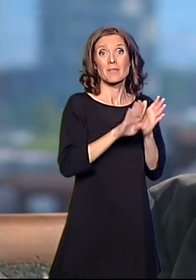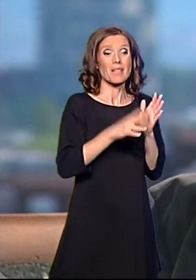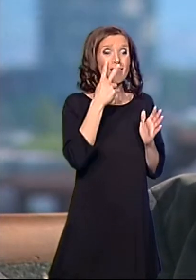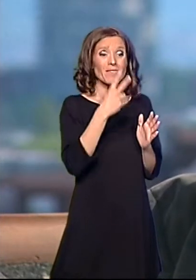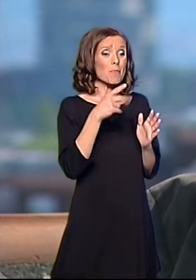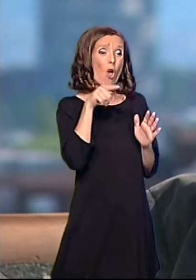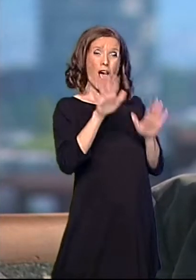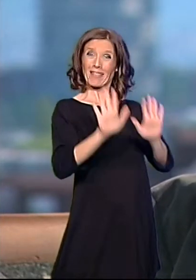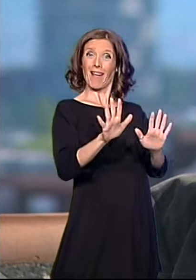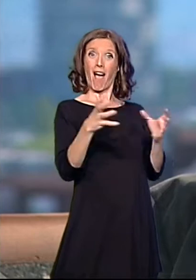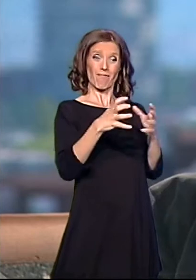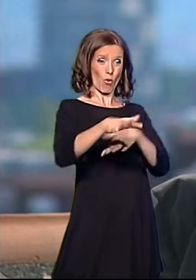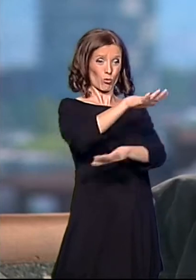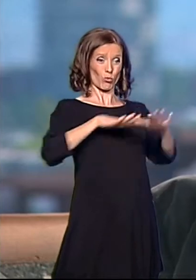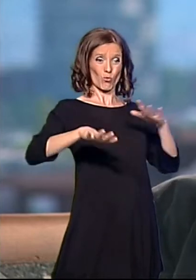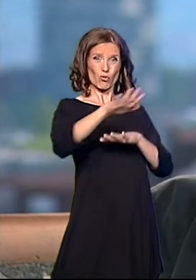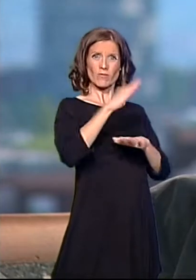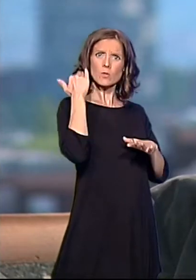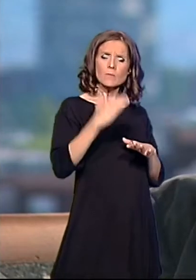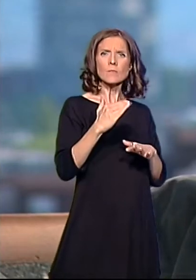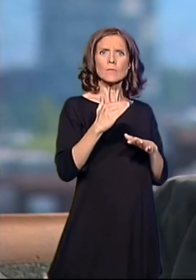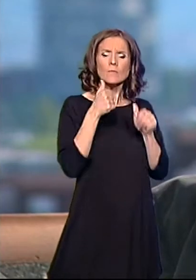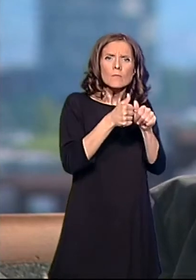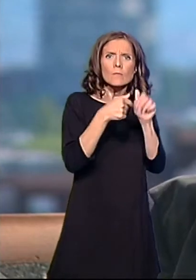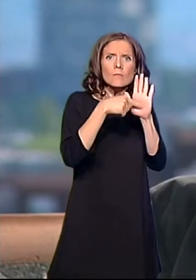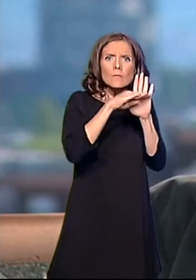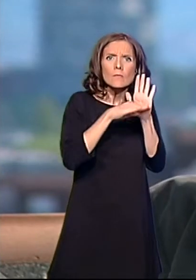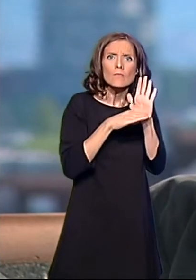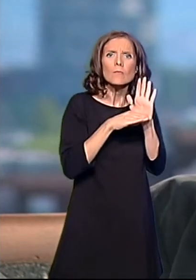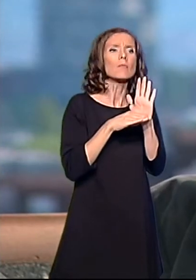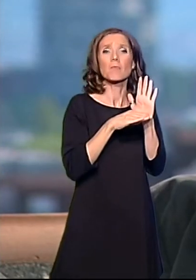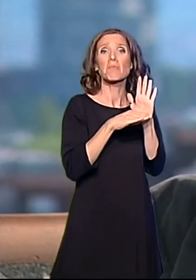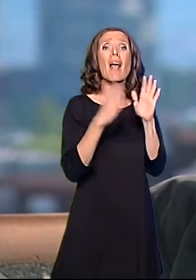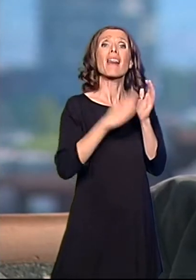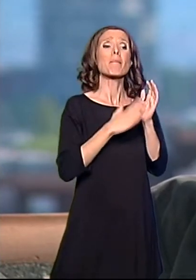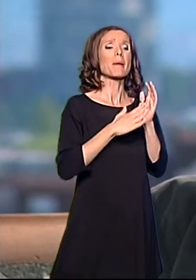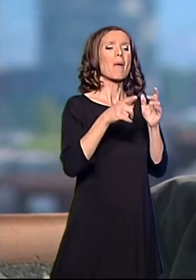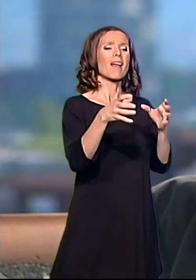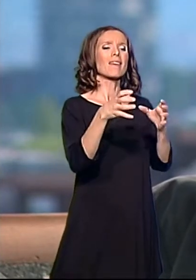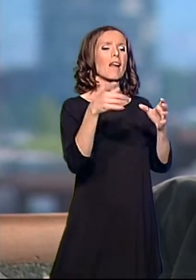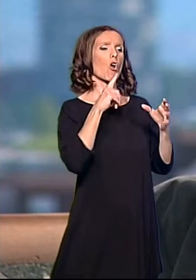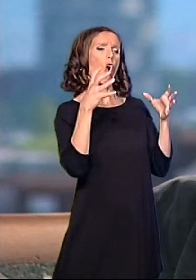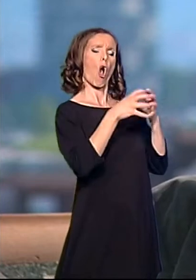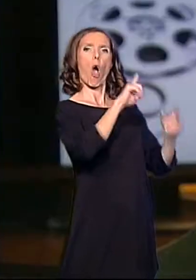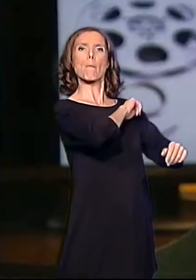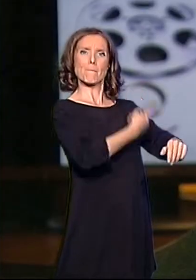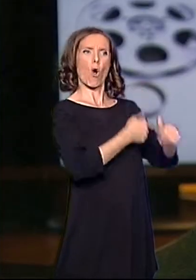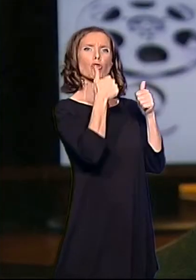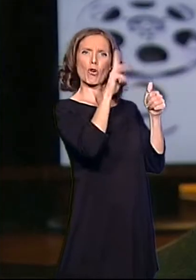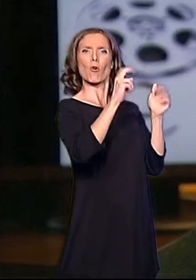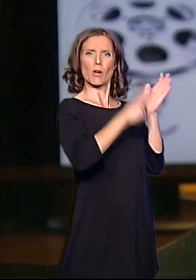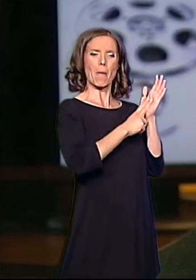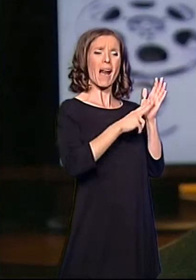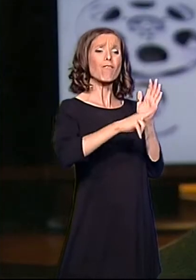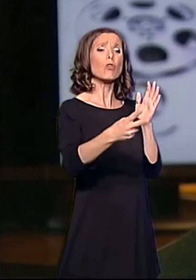nemoguće izboriti se za bilo kakva prava ukoliko nisi pripadnik ali te povlaštene sekte, odnosno povlaštene društvene grupe.